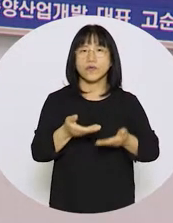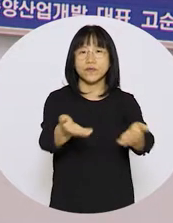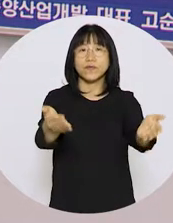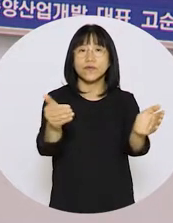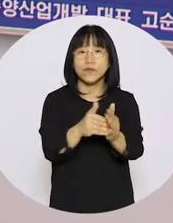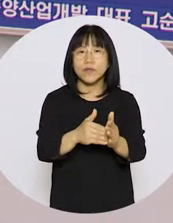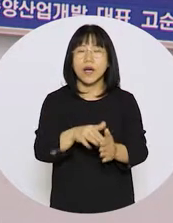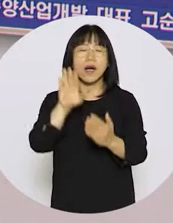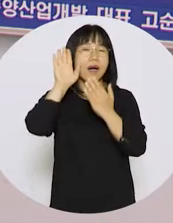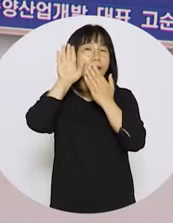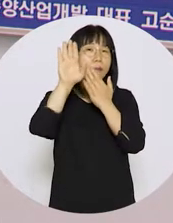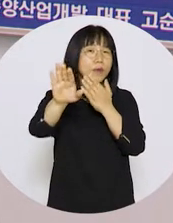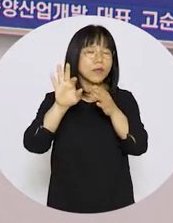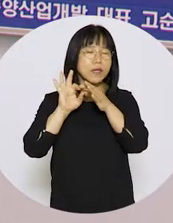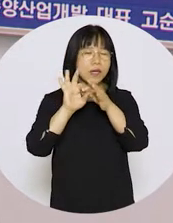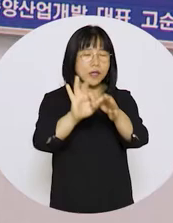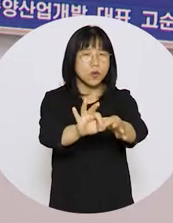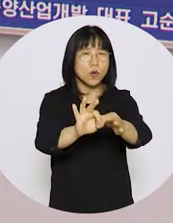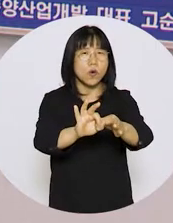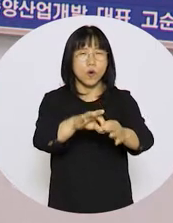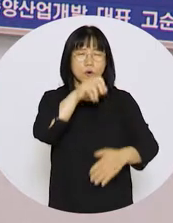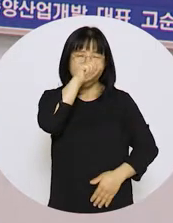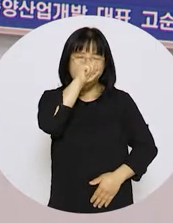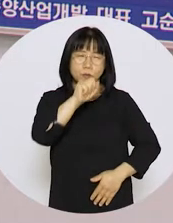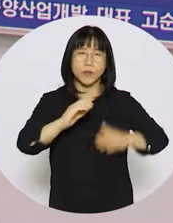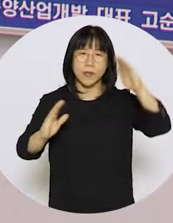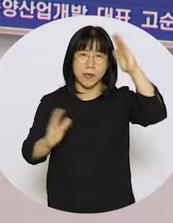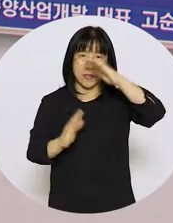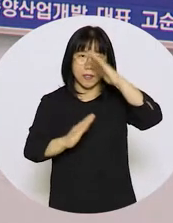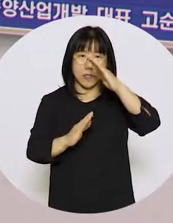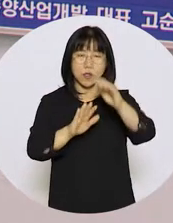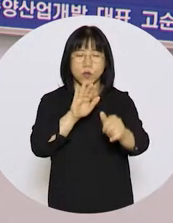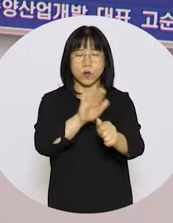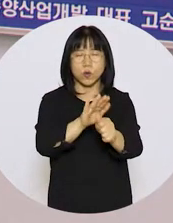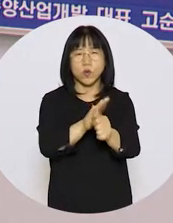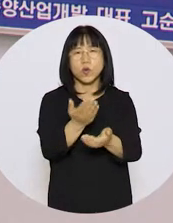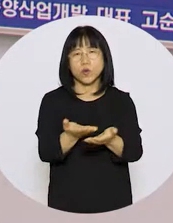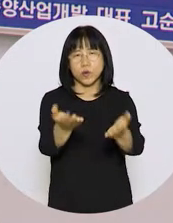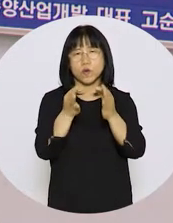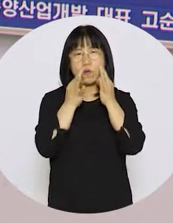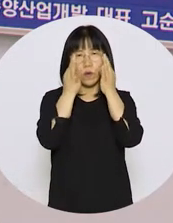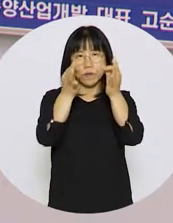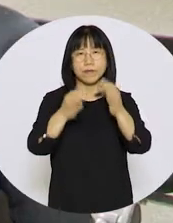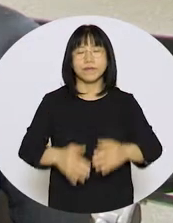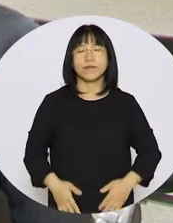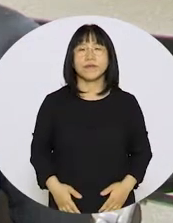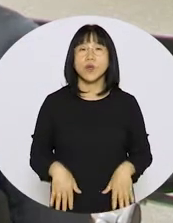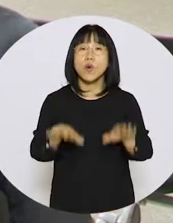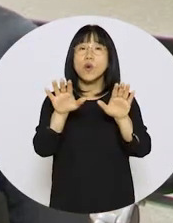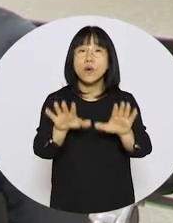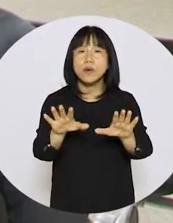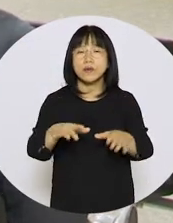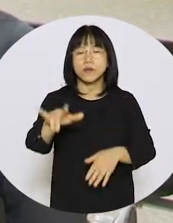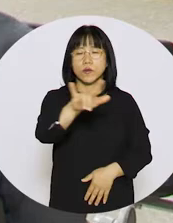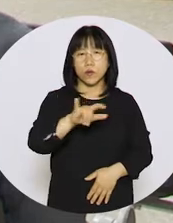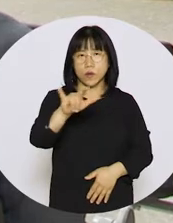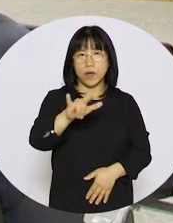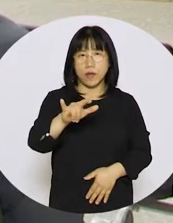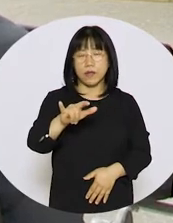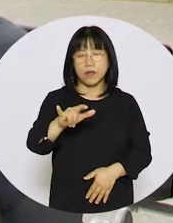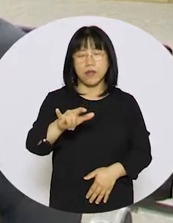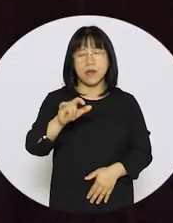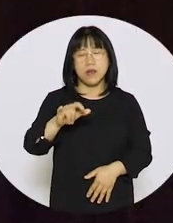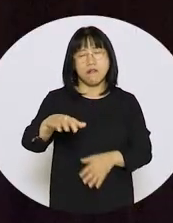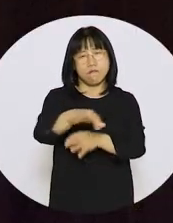왔습니다. 앞으로도 지역의 인재들에게 도움이 될 수 있도록 노력하겠습니다. 한편 올해는 코로나19로